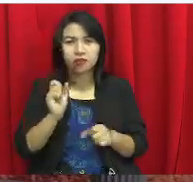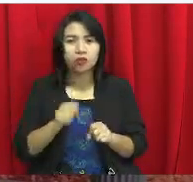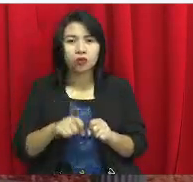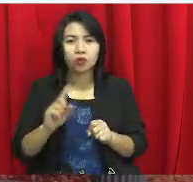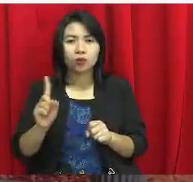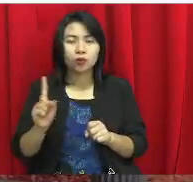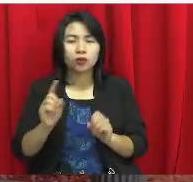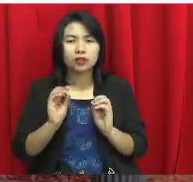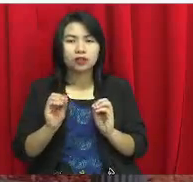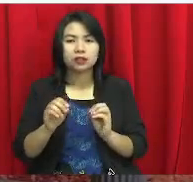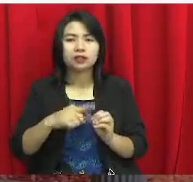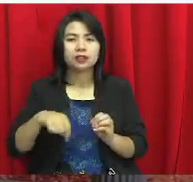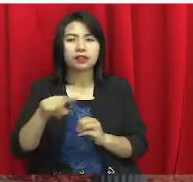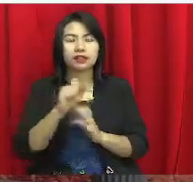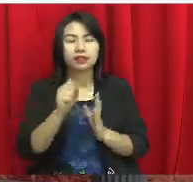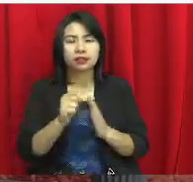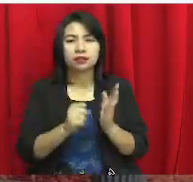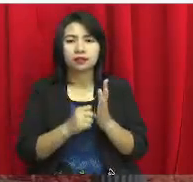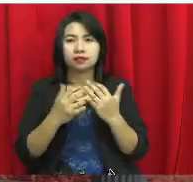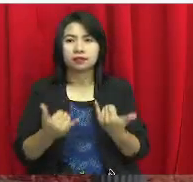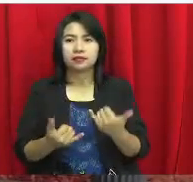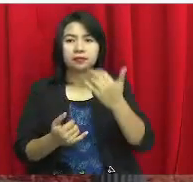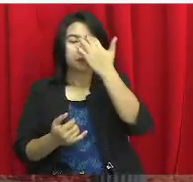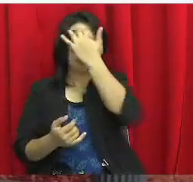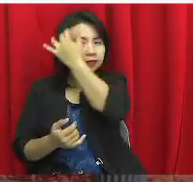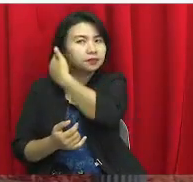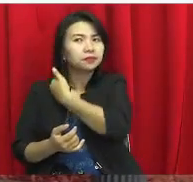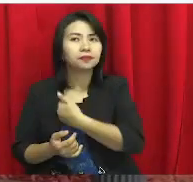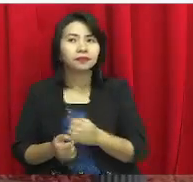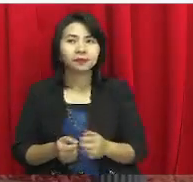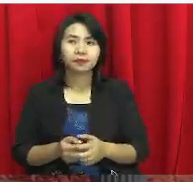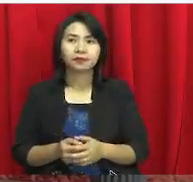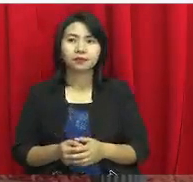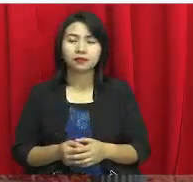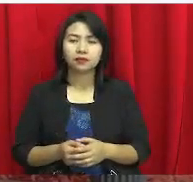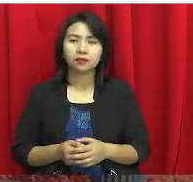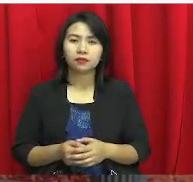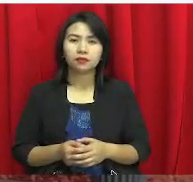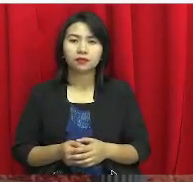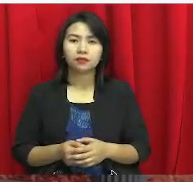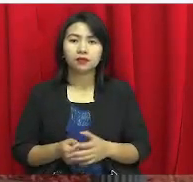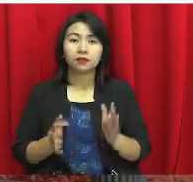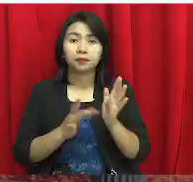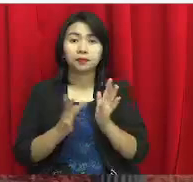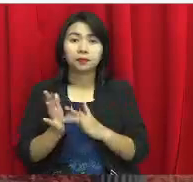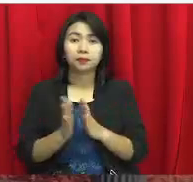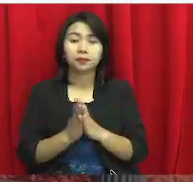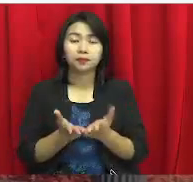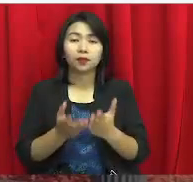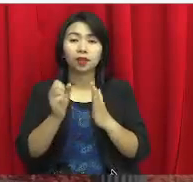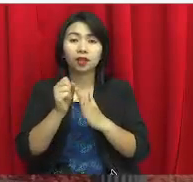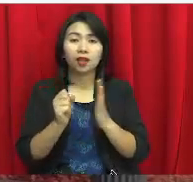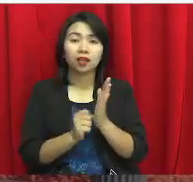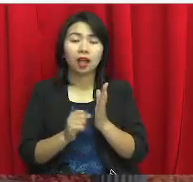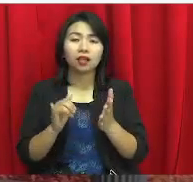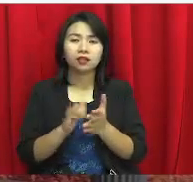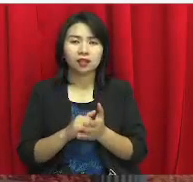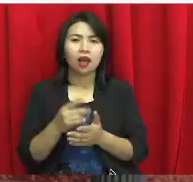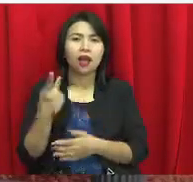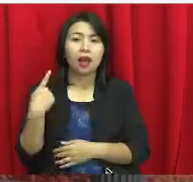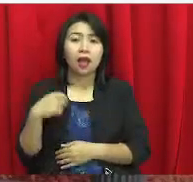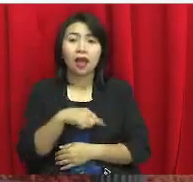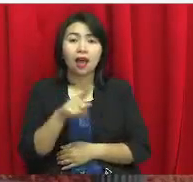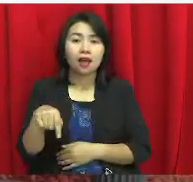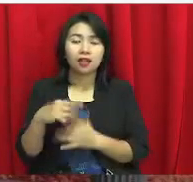na standards, dito papasok mga kapatid yung standards na meron po tayo. Yeah. Yung biblical standards na sinasabi po